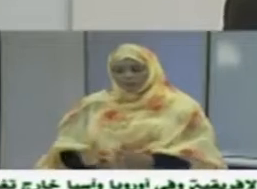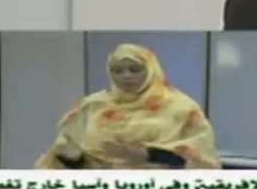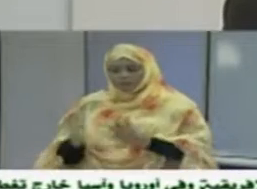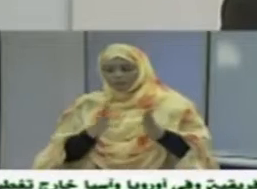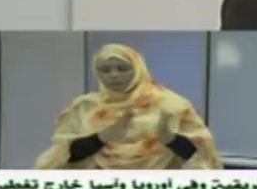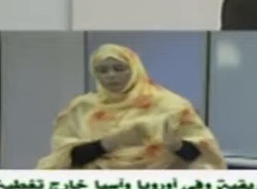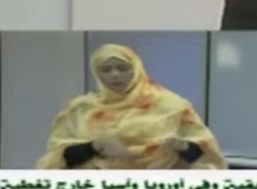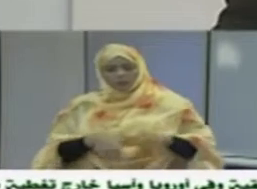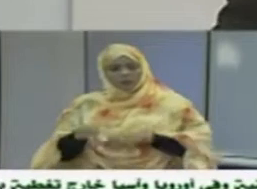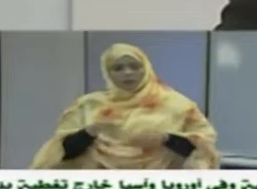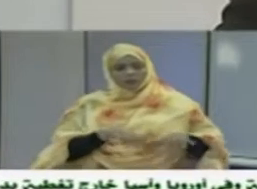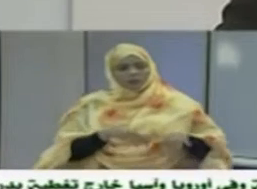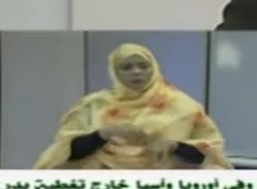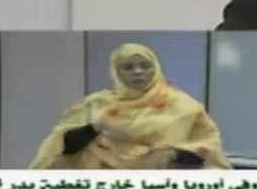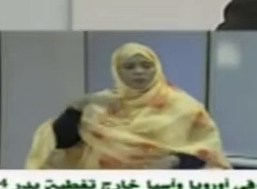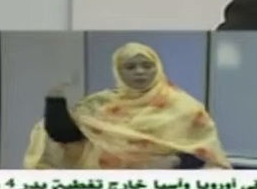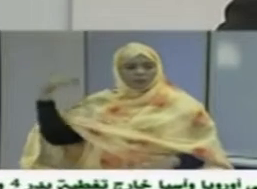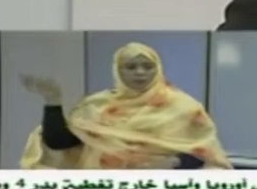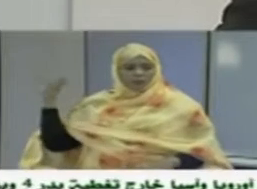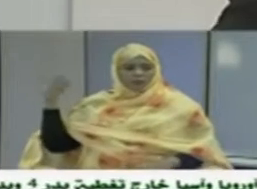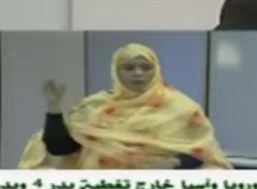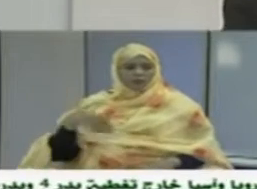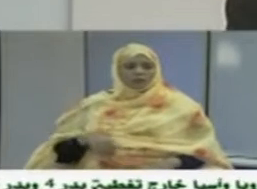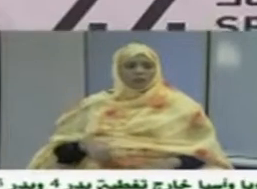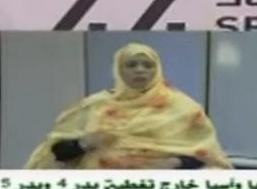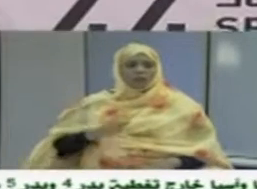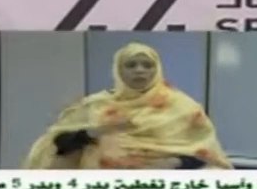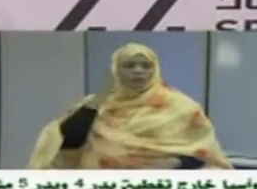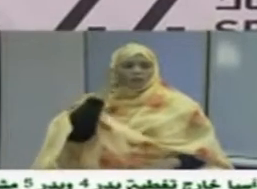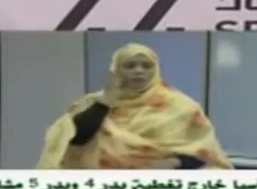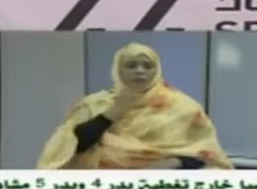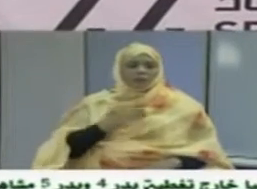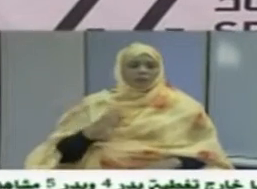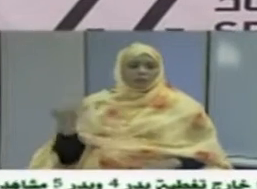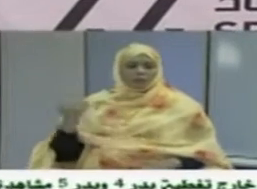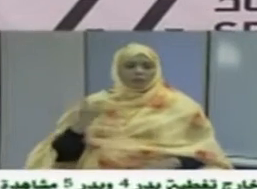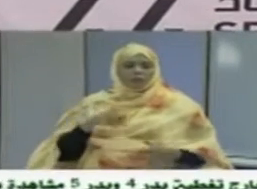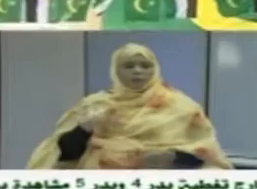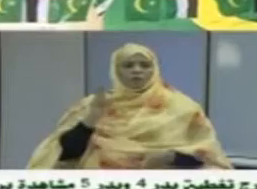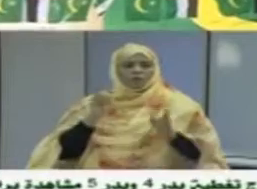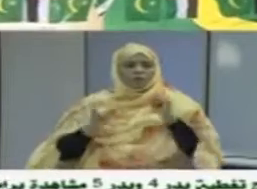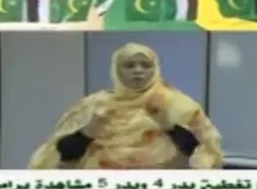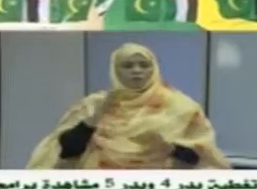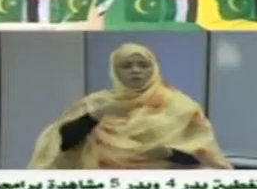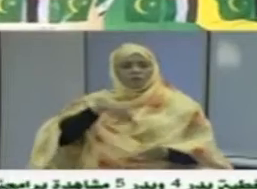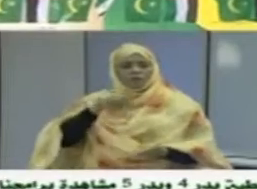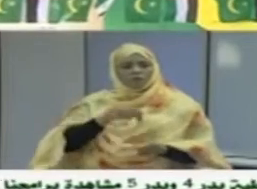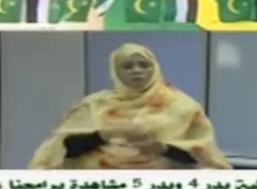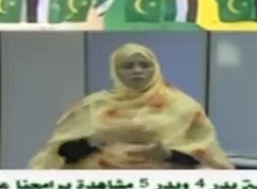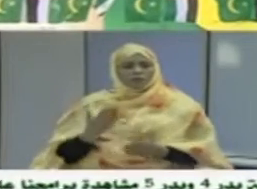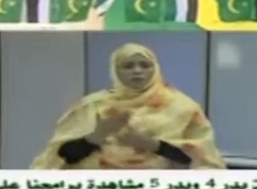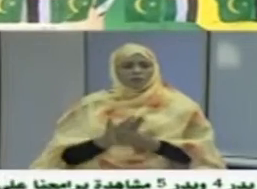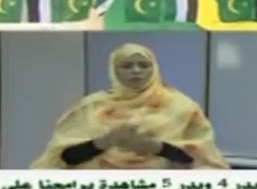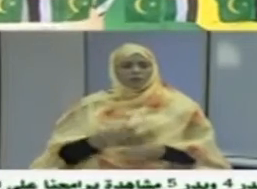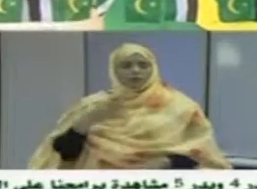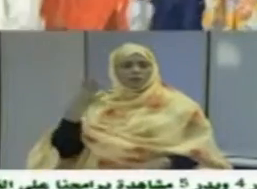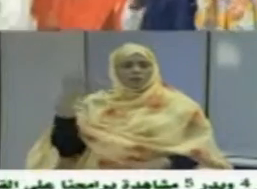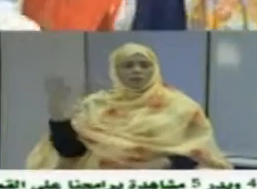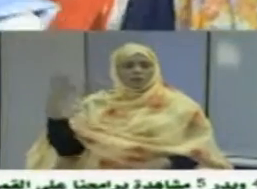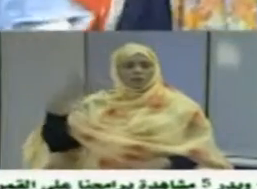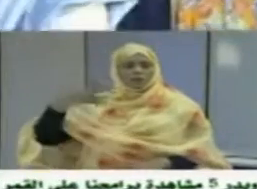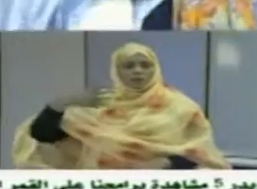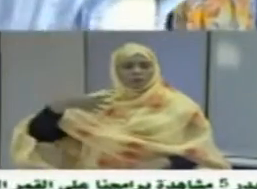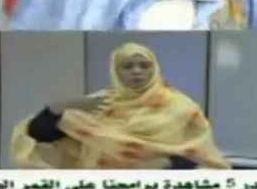نظمت سفارة دولة الإمارات العربية المتحدة في نواكشوط حفلا بمناسبة الذكرى